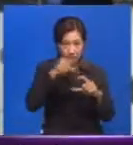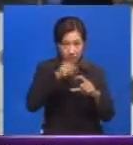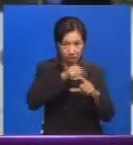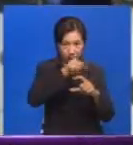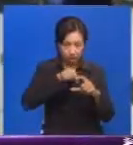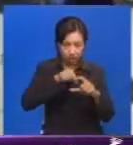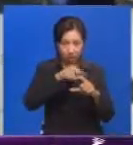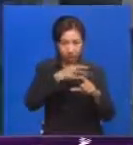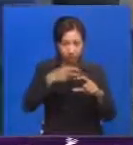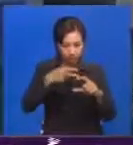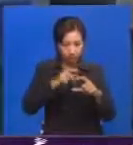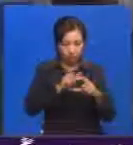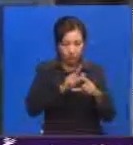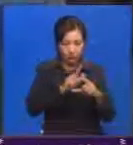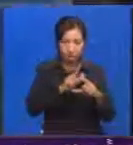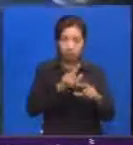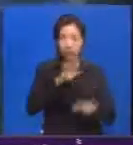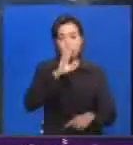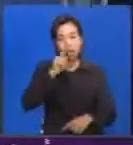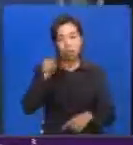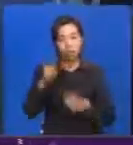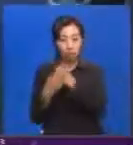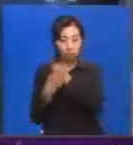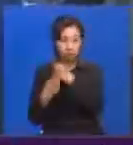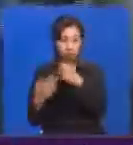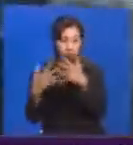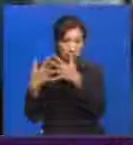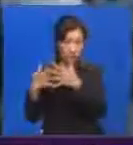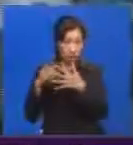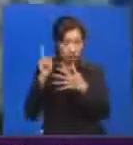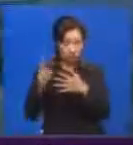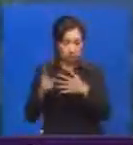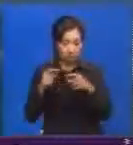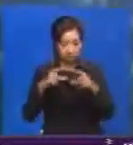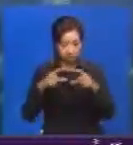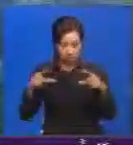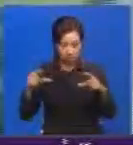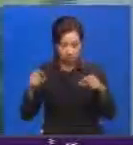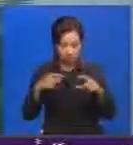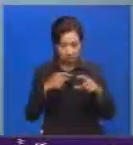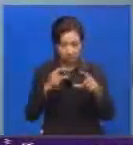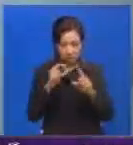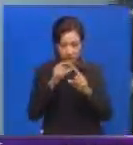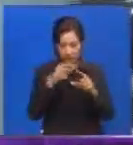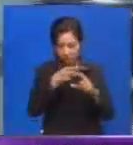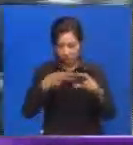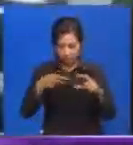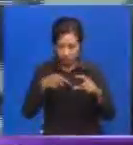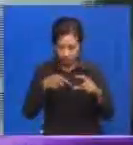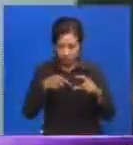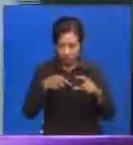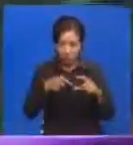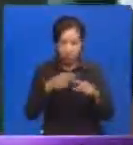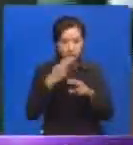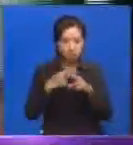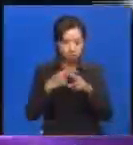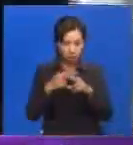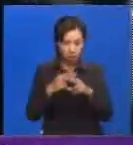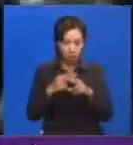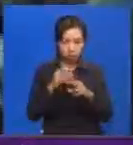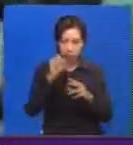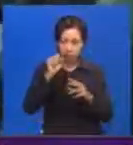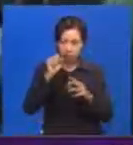ตัว Lซึ่งหากเป็นธนบัตรสกุลดอลลาร์สหรัฐจริงจะต้องมีคำภาษาอังกฤษระบุว่าว่าซานฟรานซิสโก